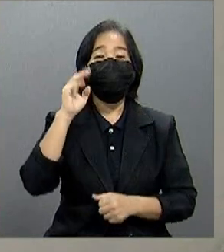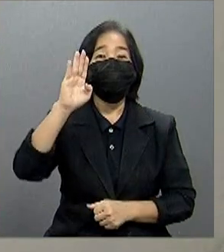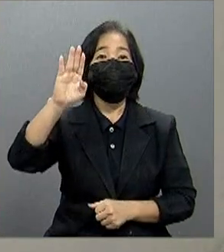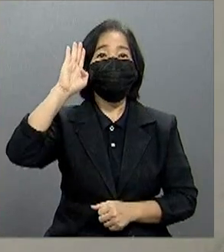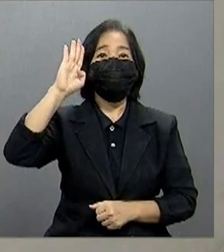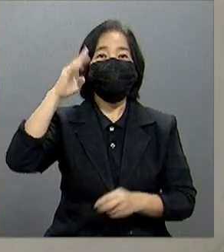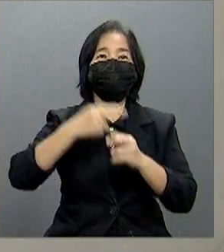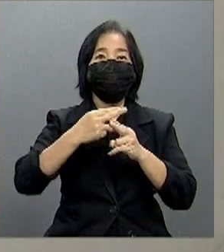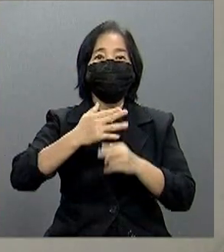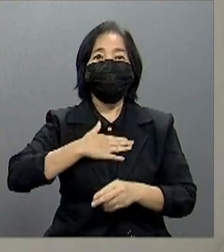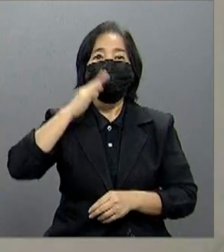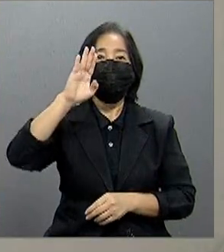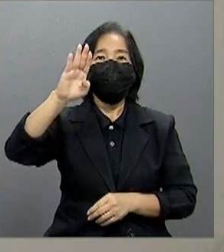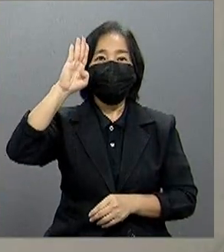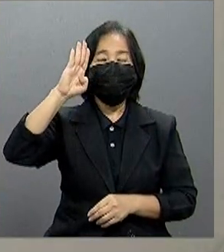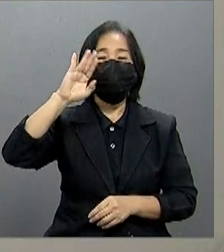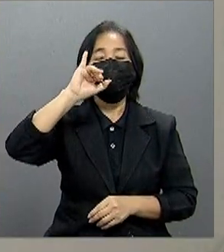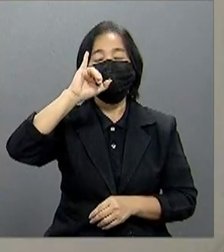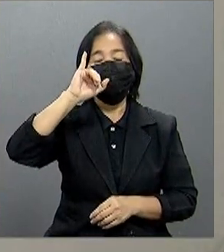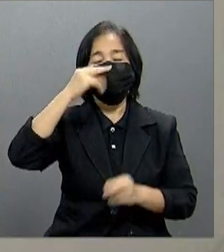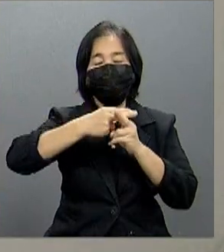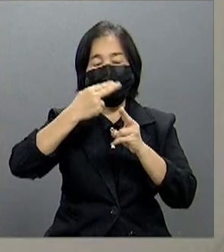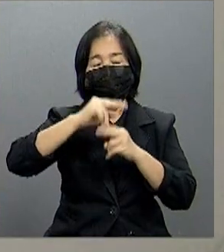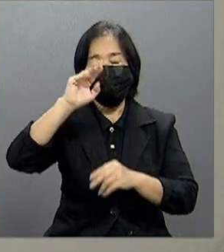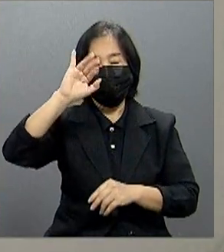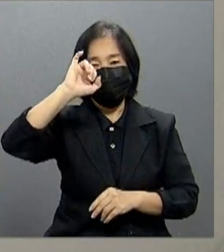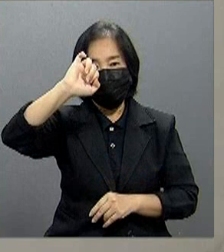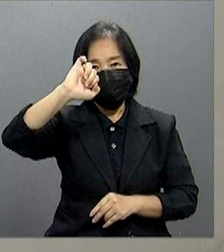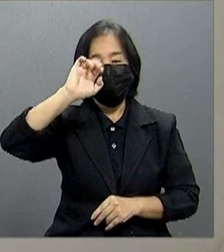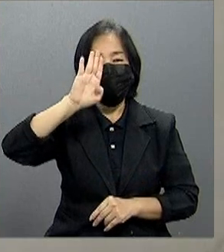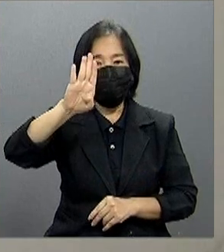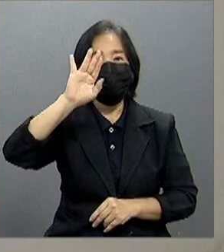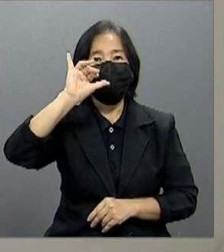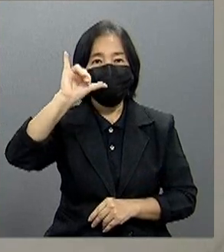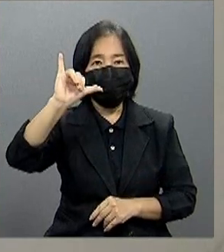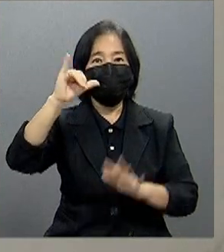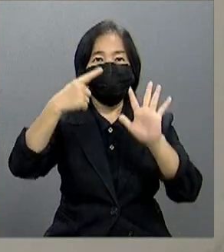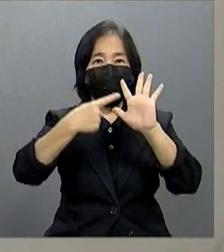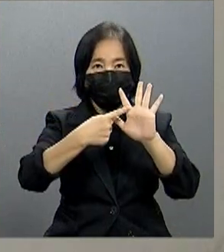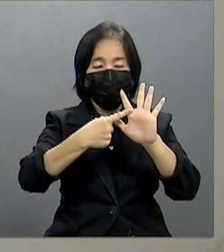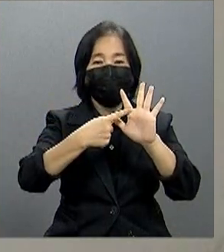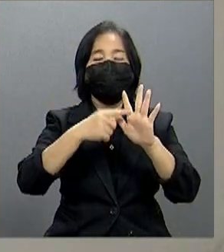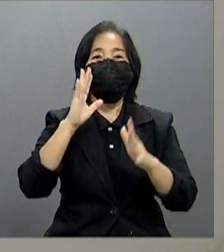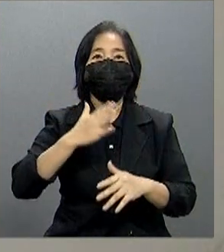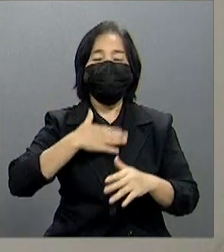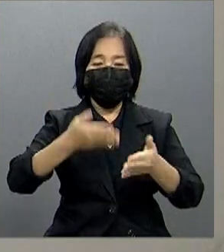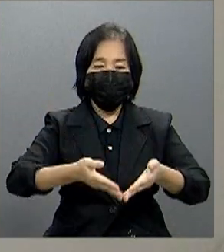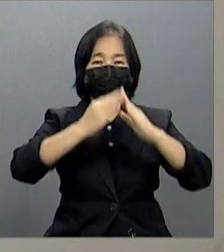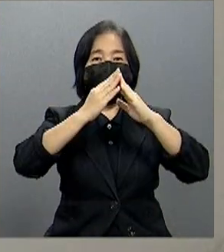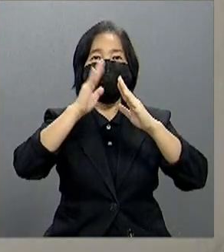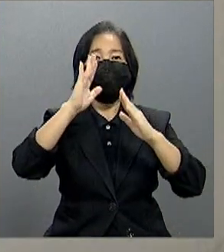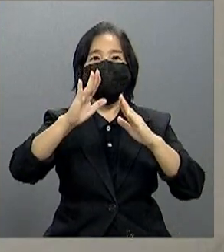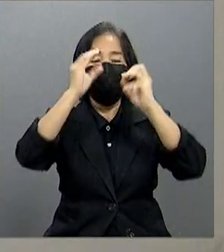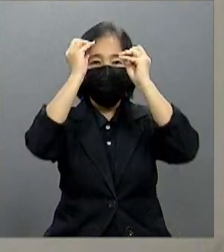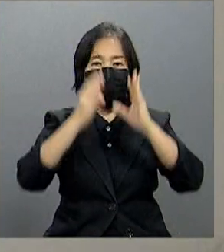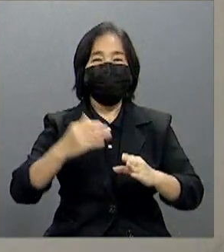ของคณะเภสัชศาสตร์จุฬาลงกรณ์มหาวิทยาลัยนะครับก่อตั้งโดยอาจารย์ทั้ง2คนในคณะนะครับแล้วก็ปีที่แล้วเนี่ยเราเริ่มที่